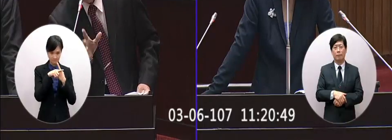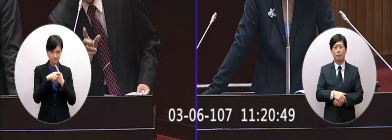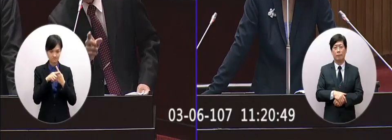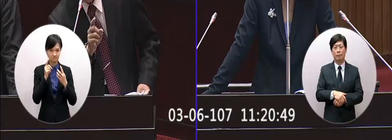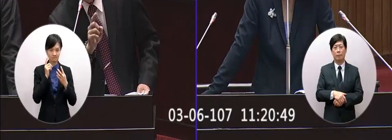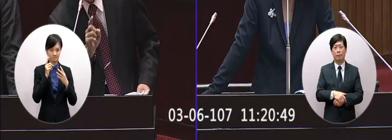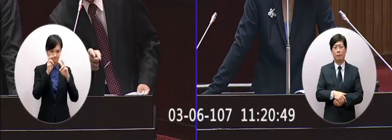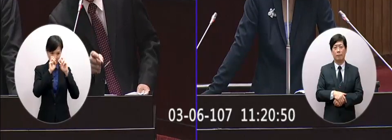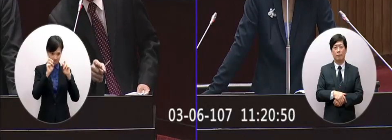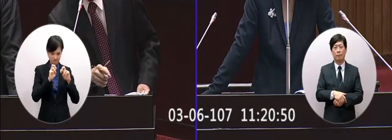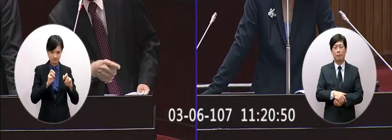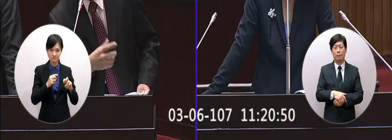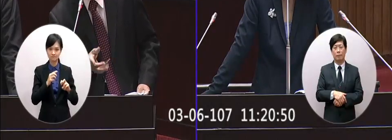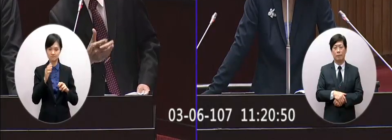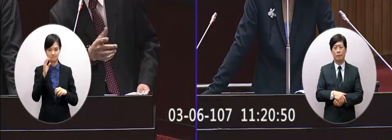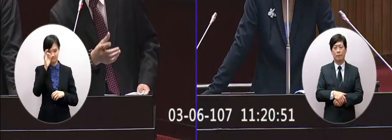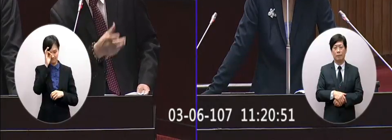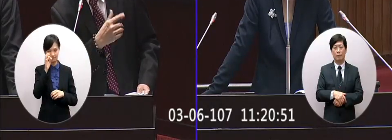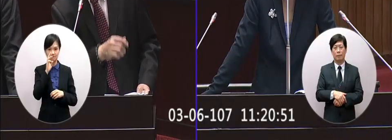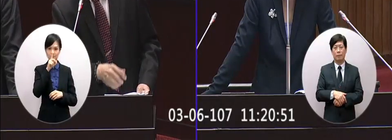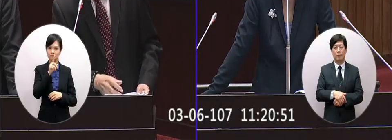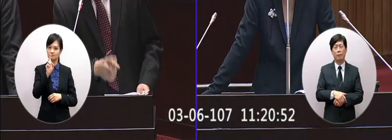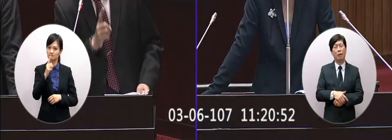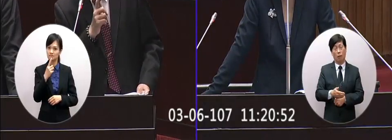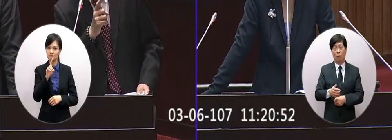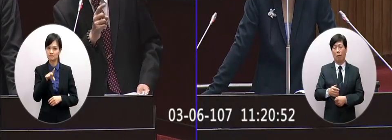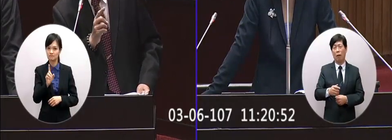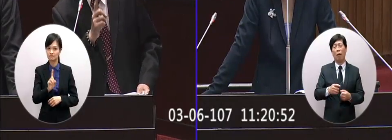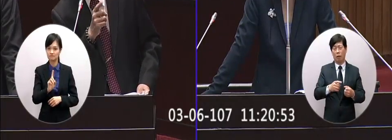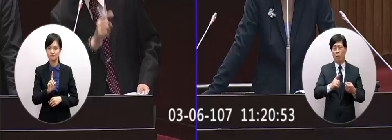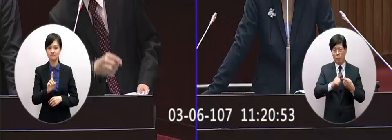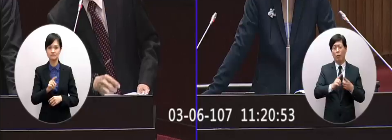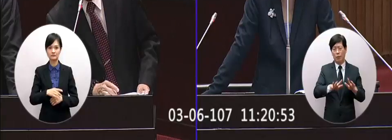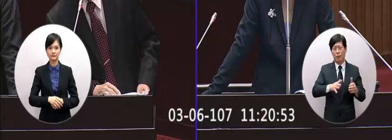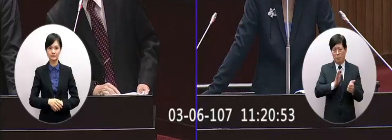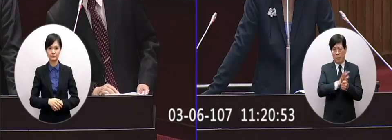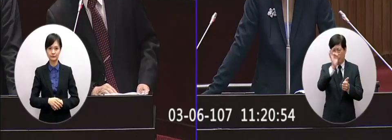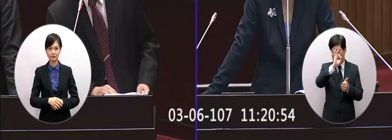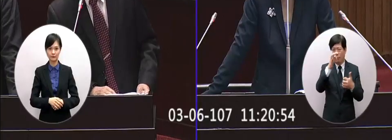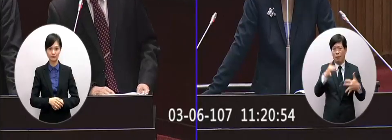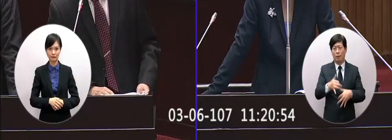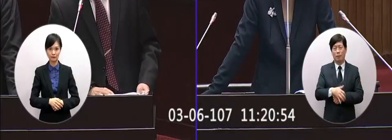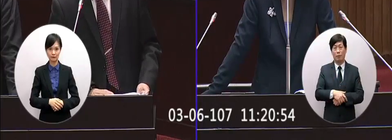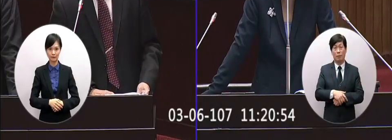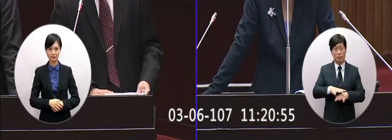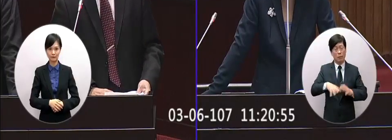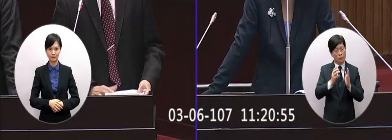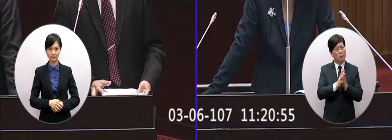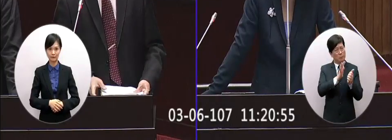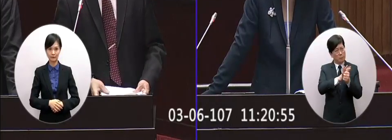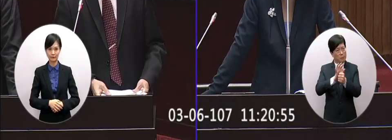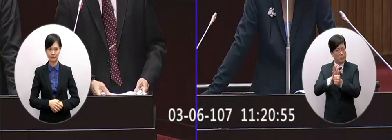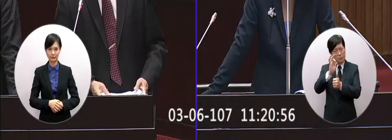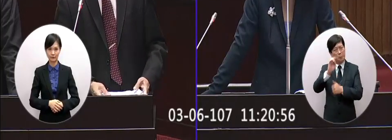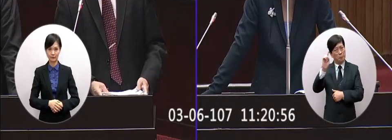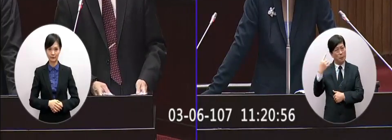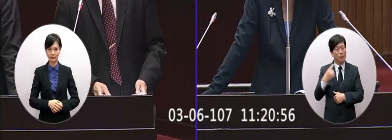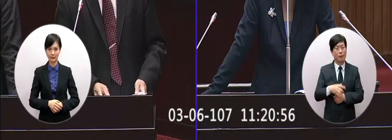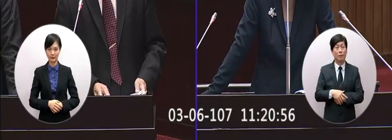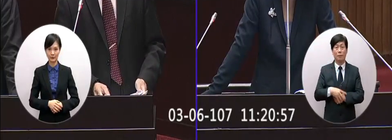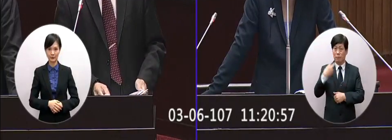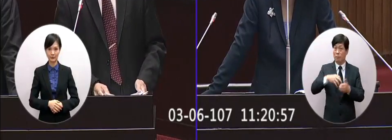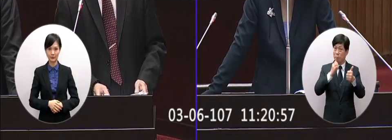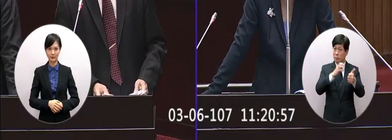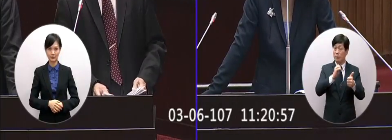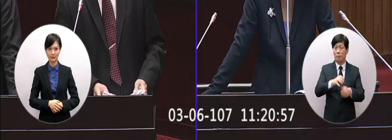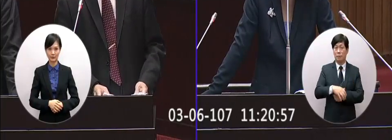整个行政程序造成的，还是什么没找出来？ 当然，每个人现在就是在帮你找问题啊， 部 长，我们现在就是在帮你找问题。我还要